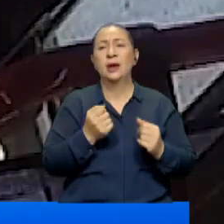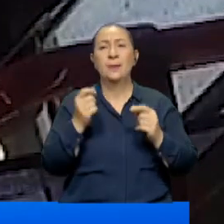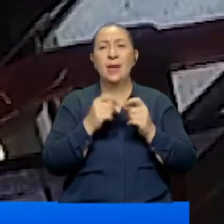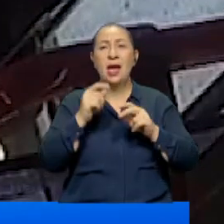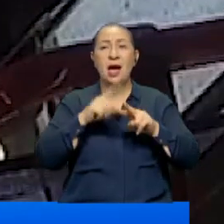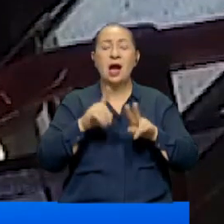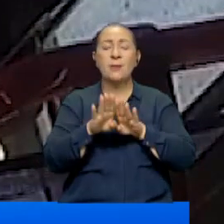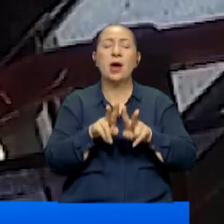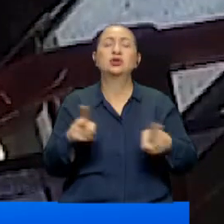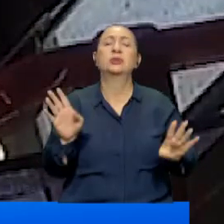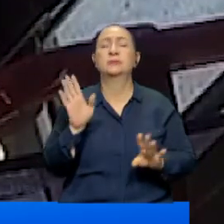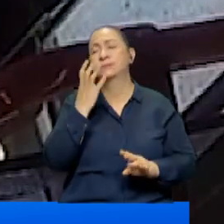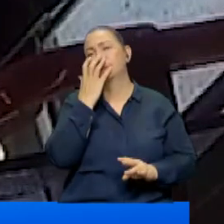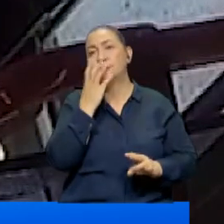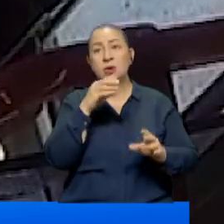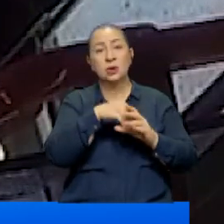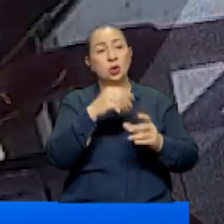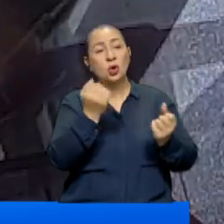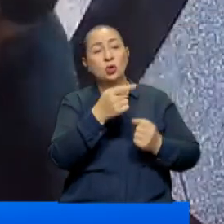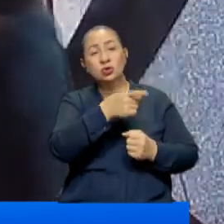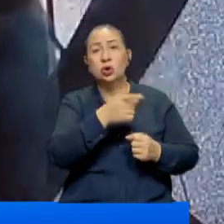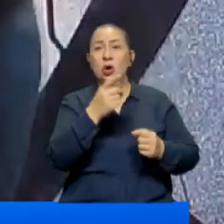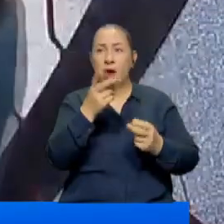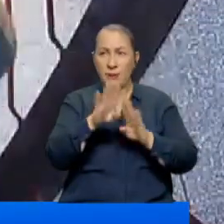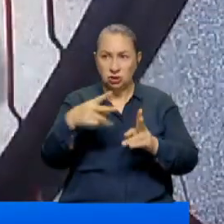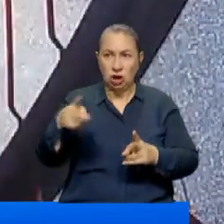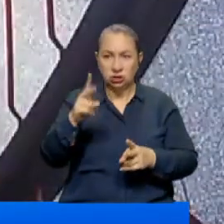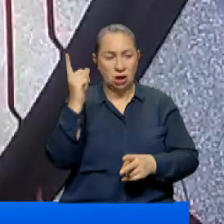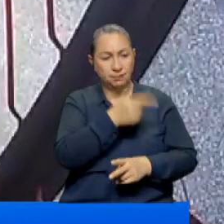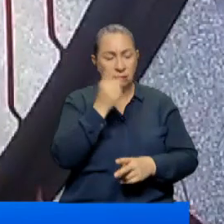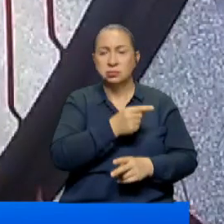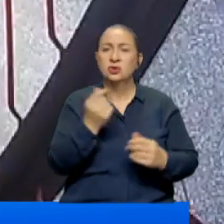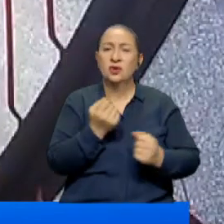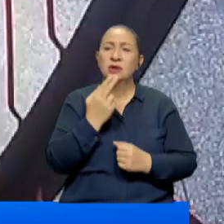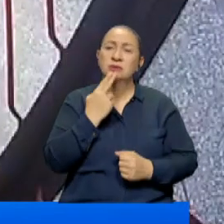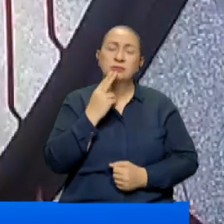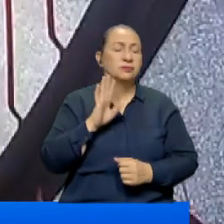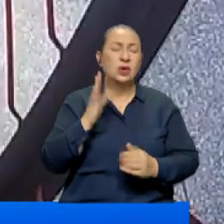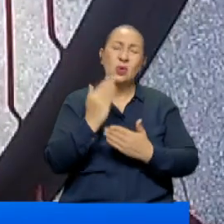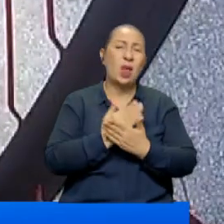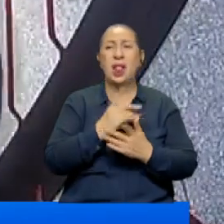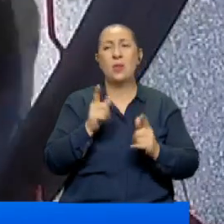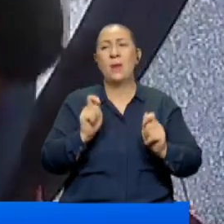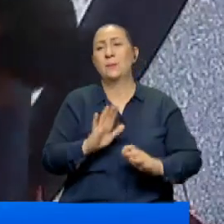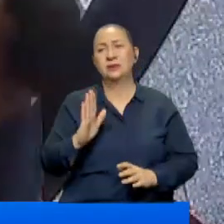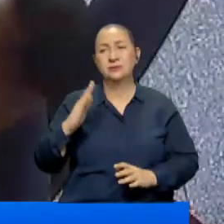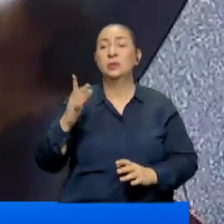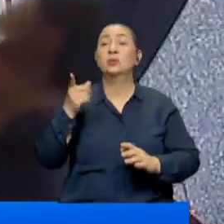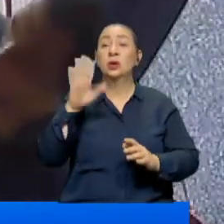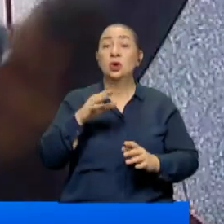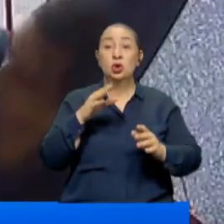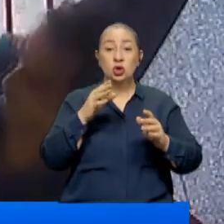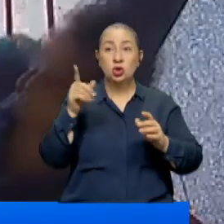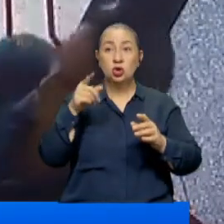B.A. kapıyı açmadı. İçerideki yolculardan biri kapıyı açmasını söyledi. Fakat şoför kurallar gereği bunu yapmadı. Bu kez